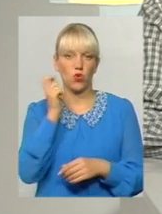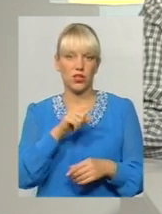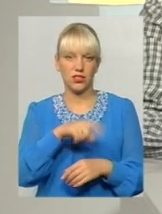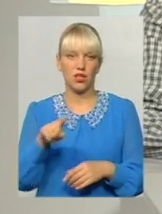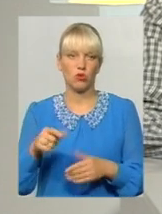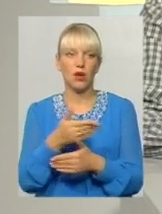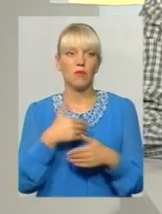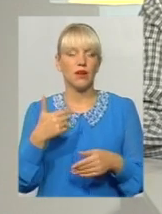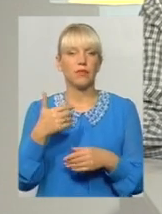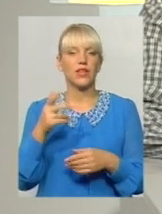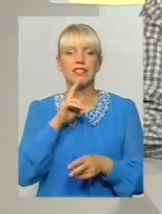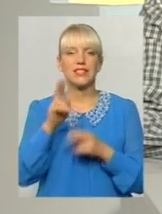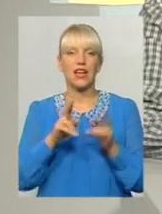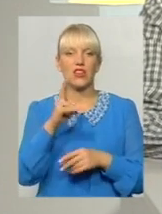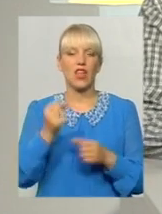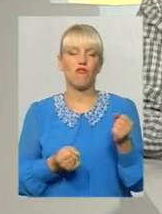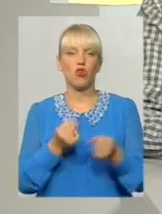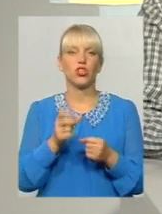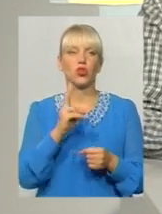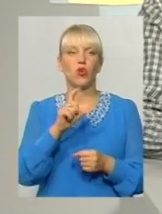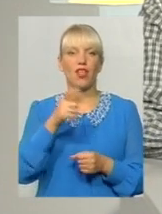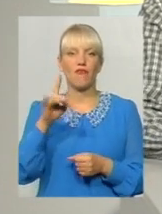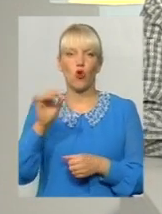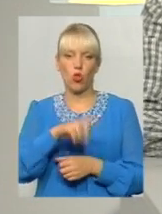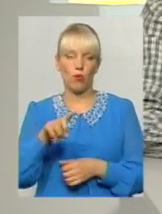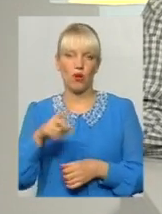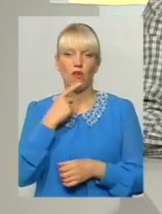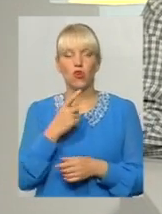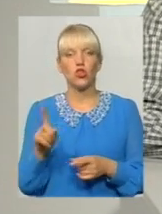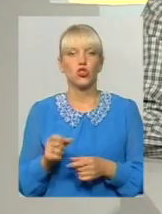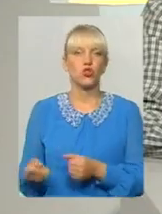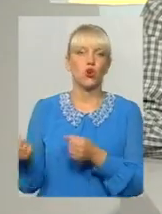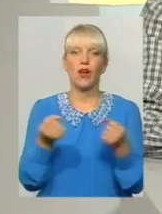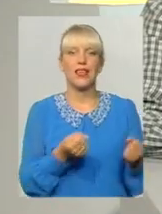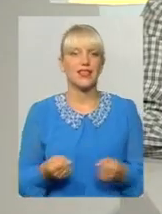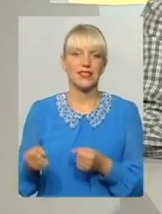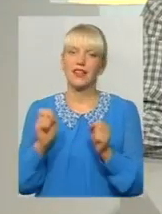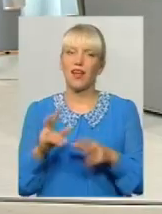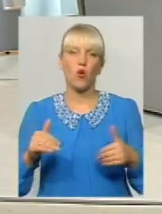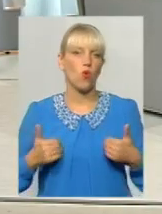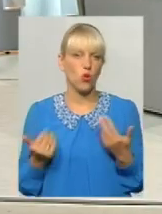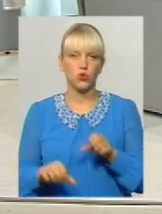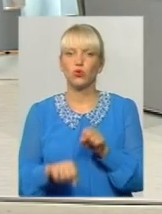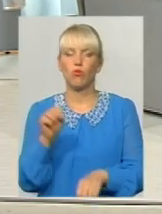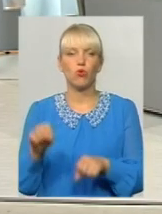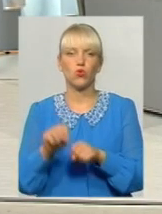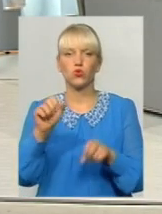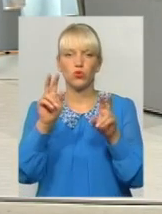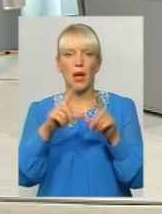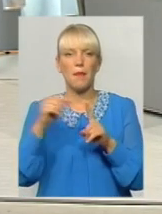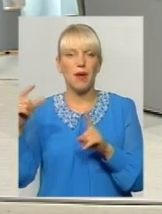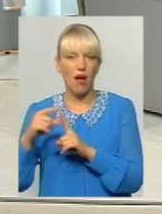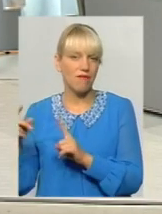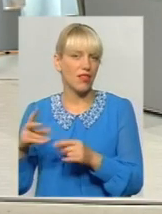я принаймні таки чую, що вони скаржаться на водіїв з єврономерами, кажуть, що їздять хто як хоче, порушують правила і так далі. Ось, пане